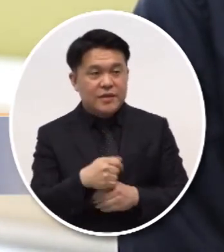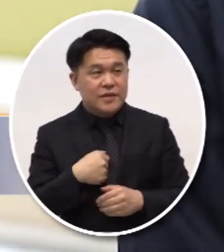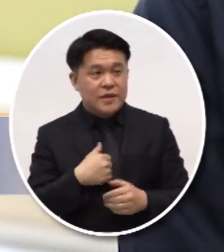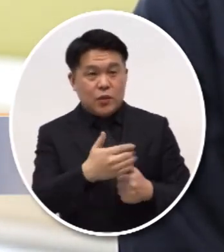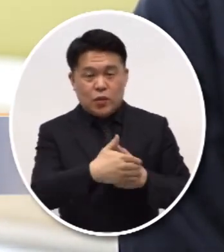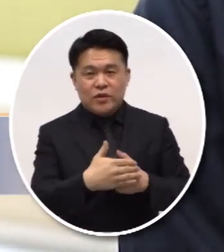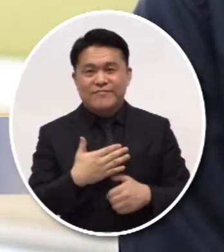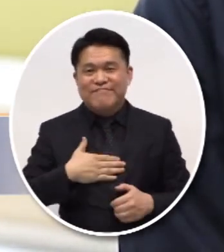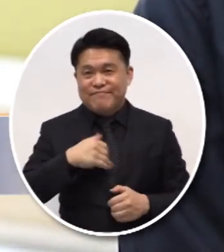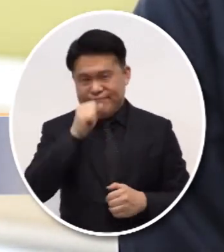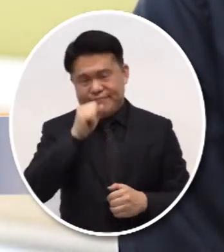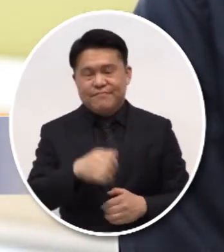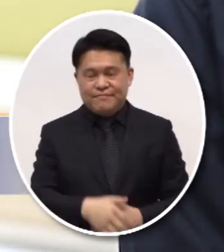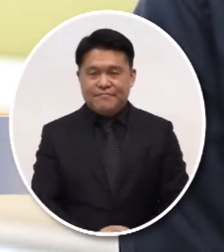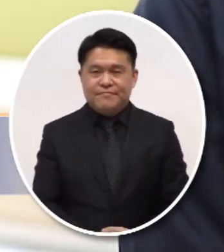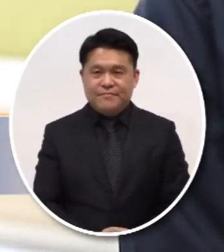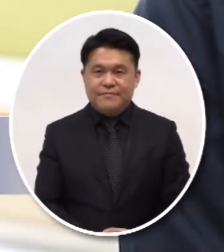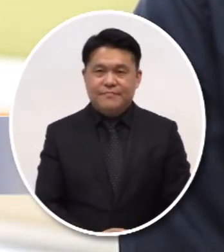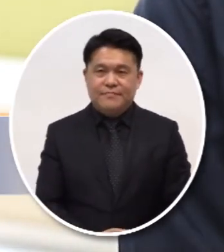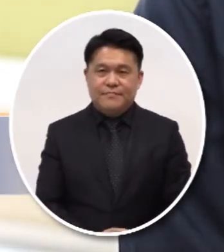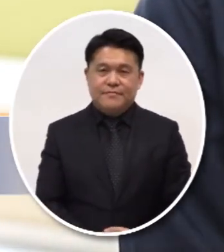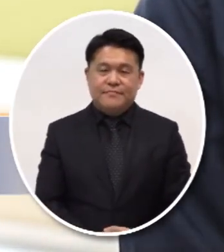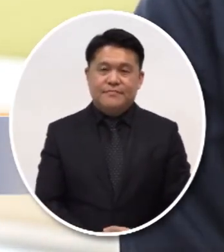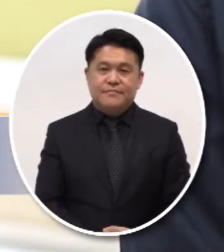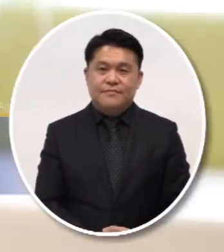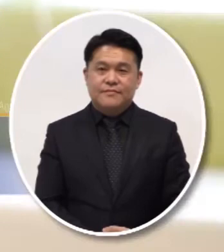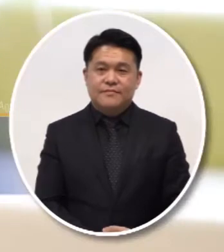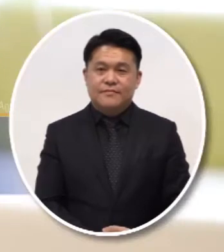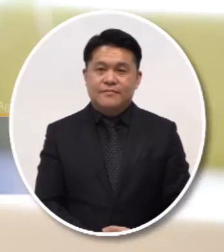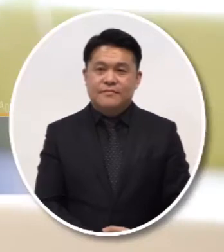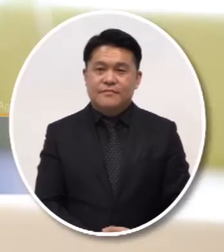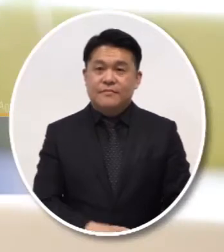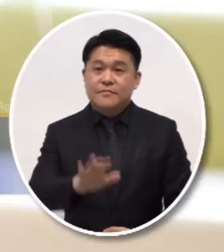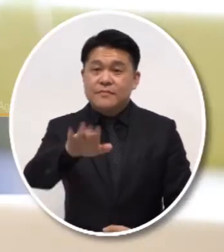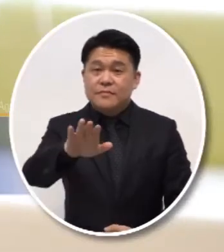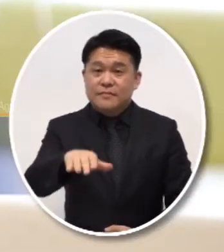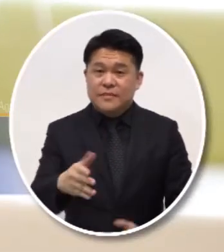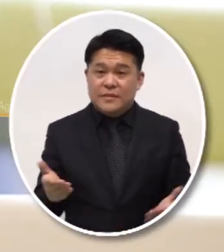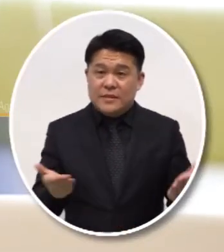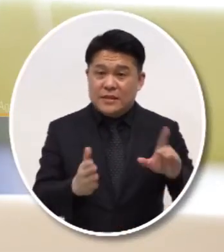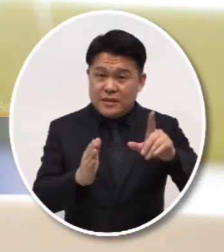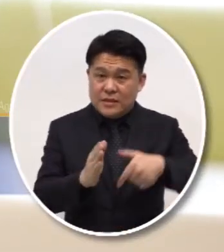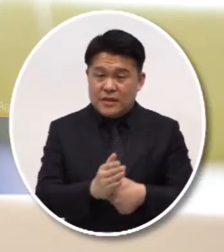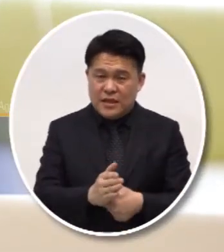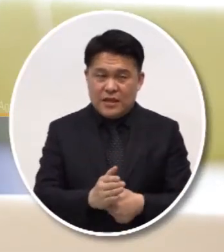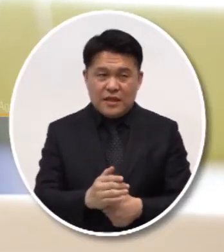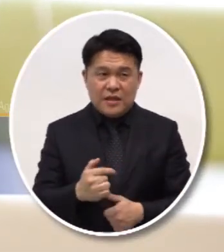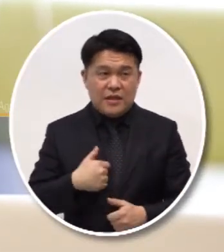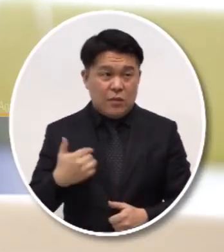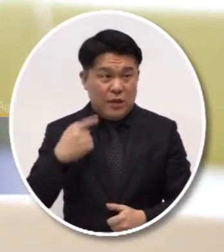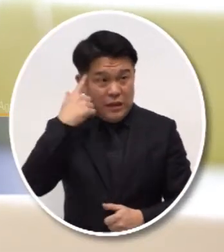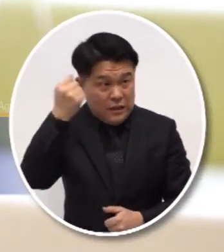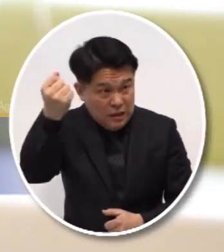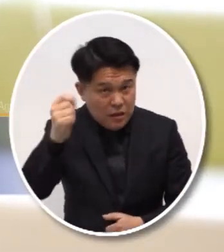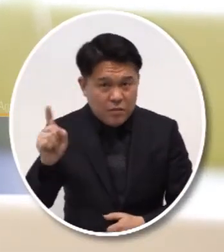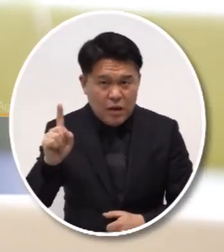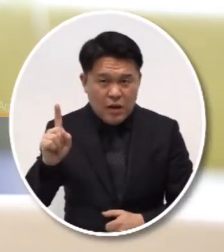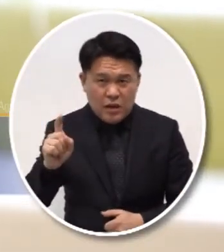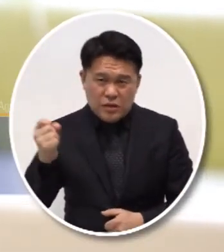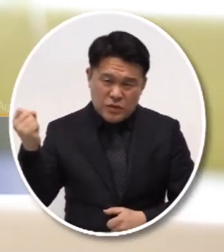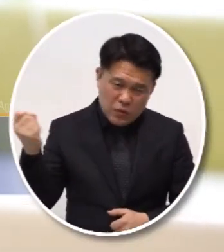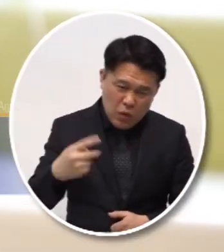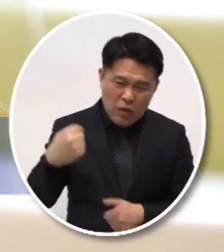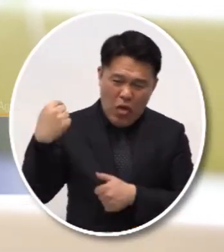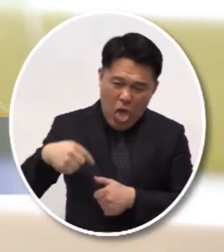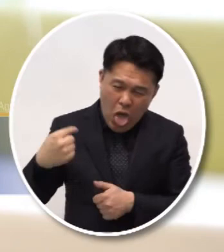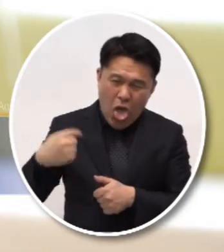게 기분이 좋죠? 일하는데 모른다고 생각해서 계속